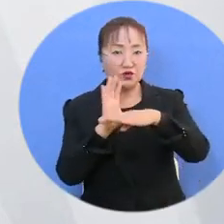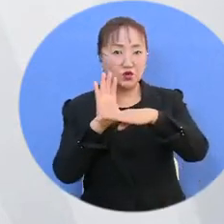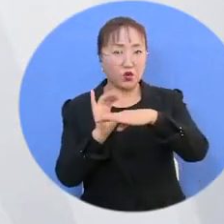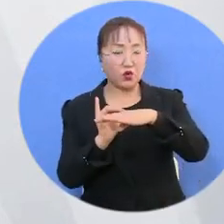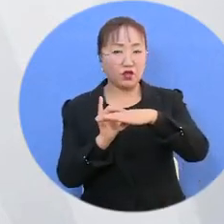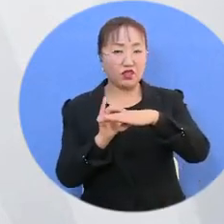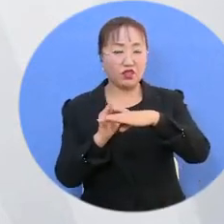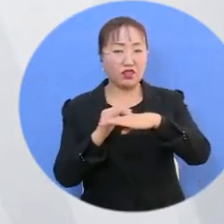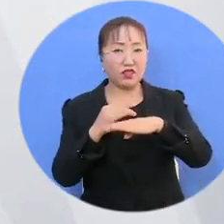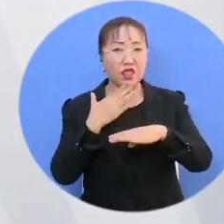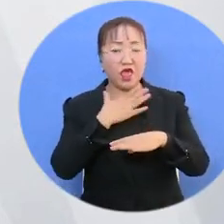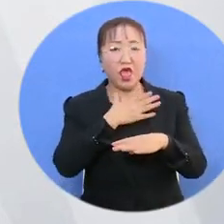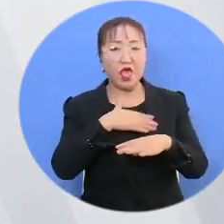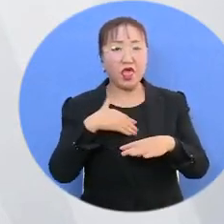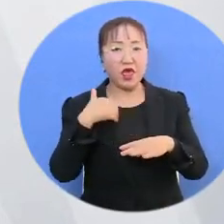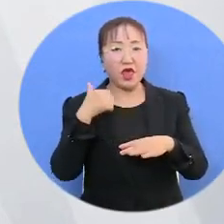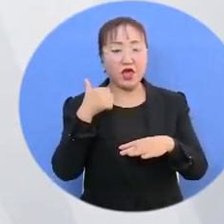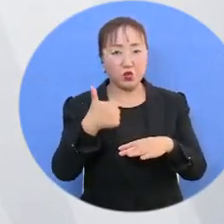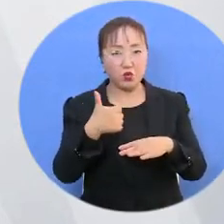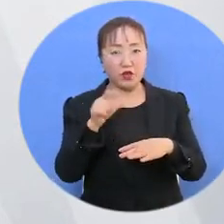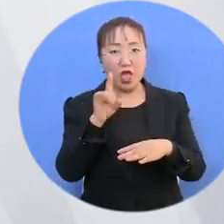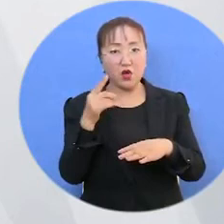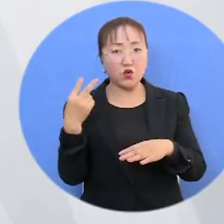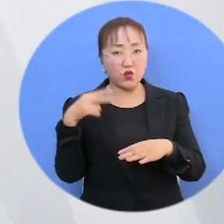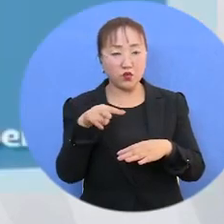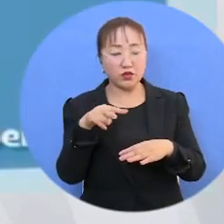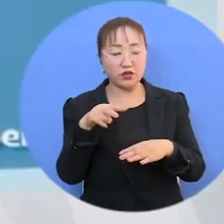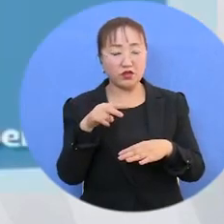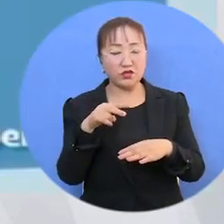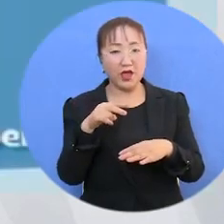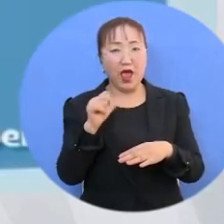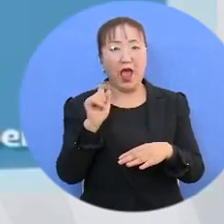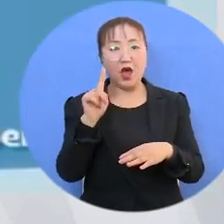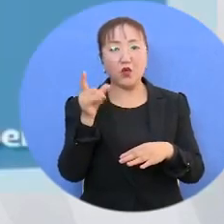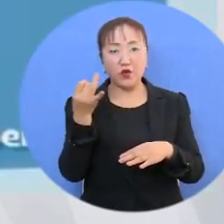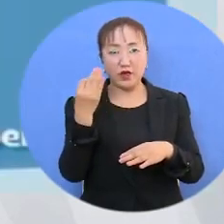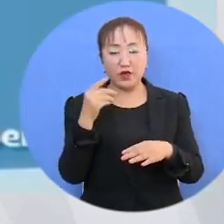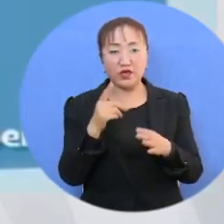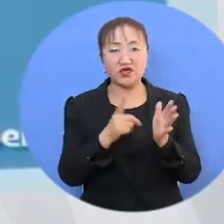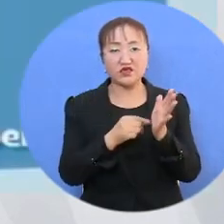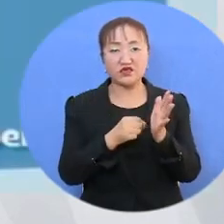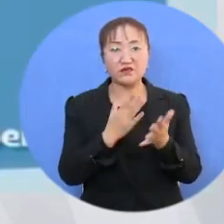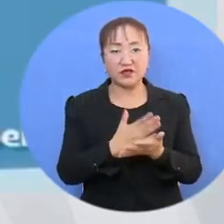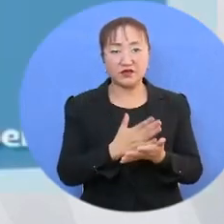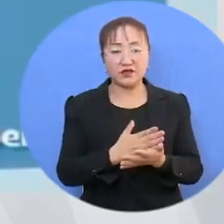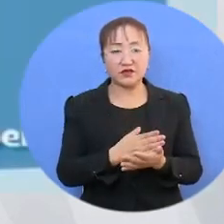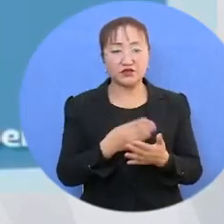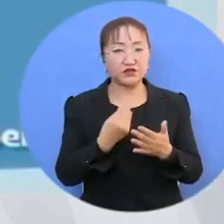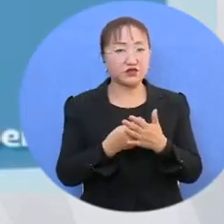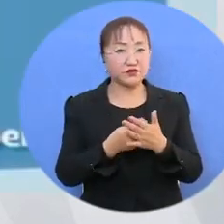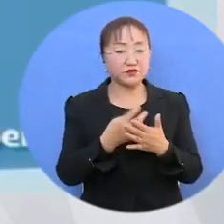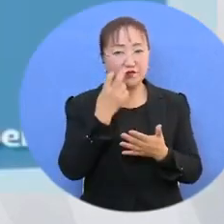баримтлах эрүүл ахуйн шаардлага бол байдаг. За тэгвэл үүнийг киноноос бичлэгээс үзэж